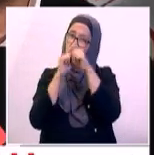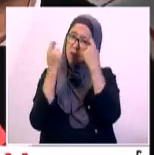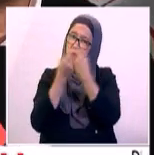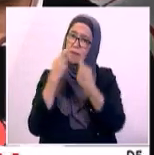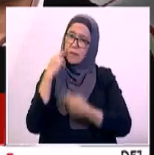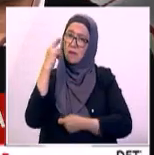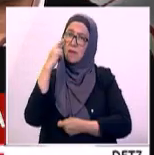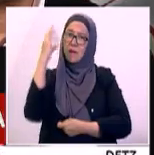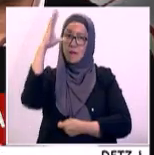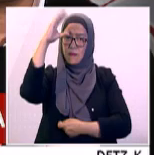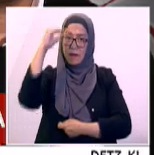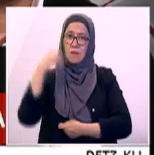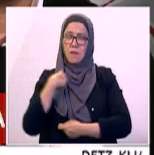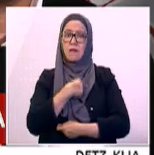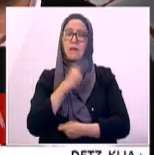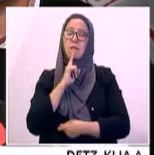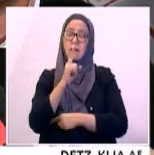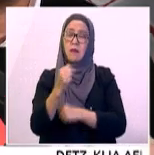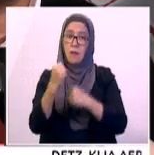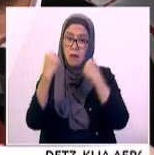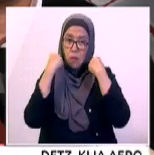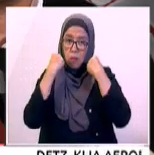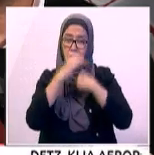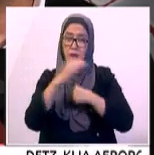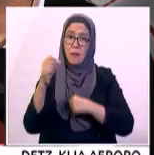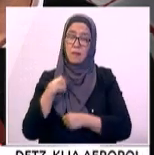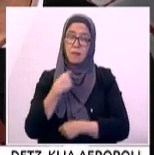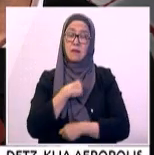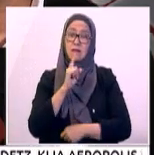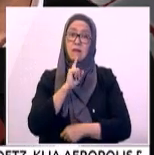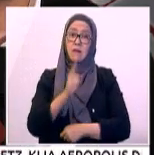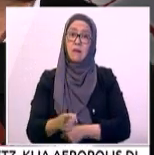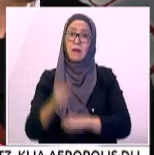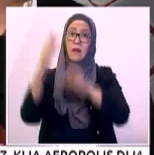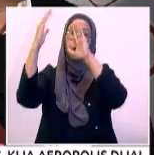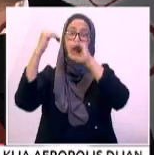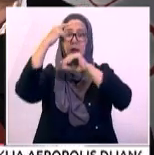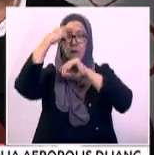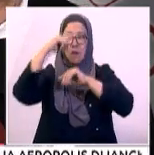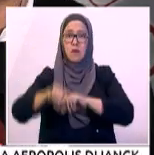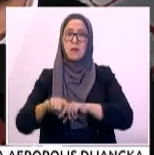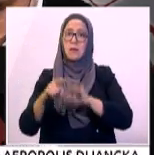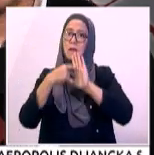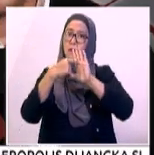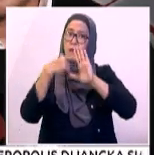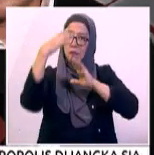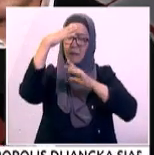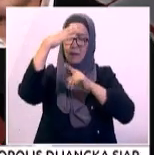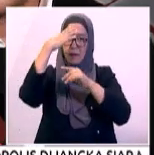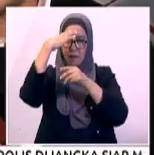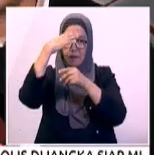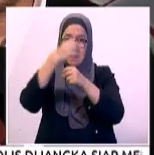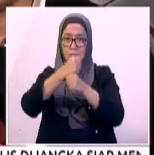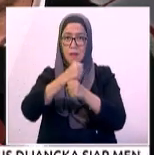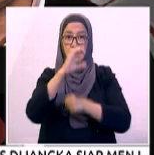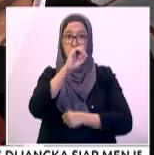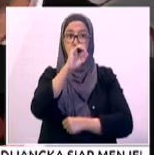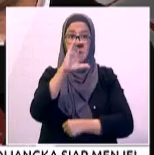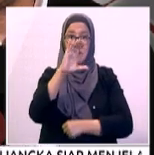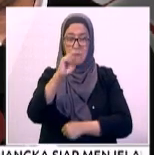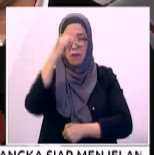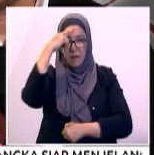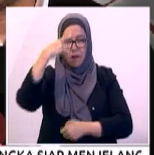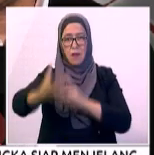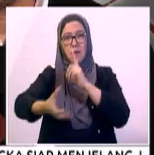dan kita pun memang diharapkan untuk menterjemahkan keyakinan OCM dengan mendapat pingat